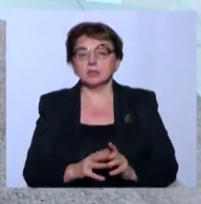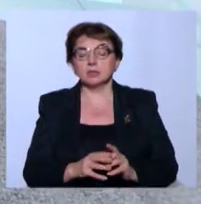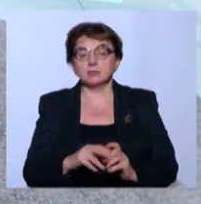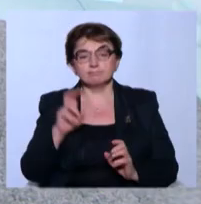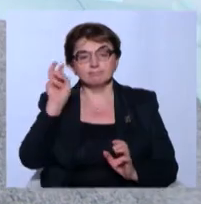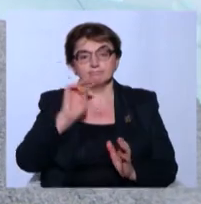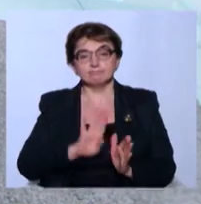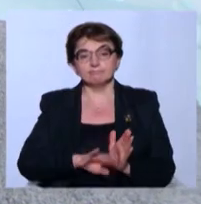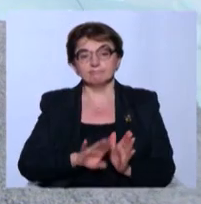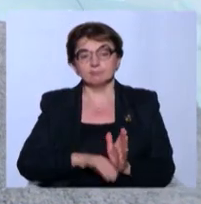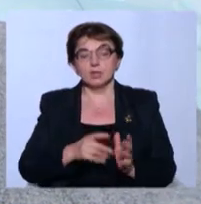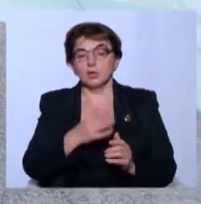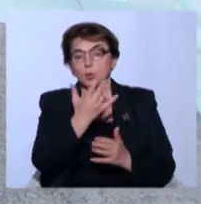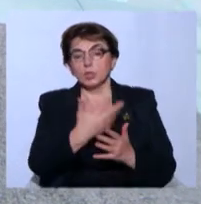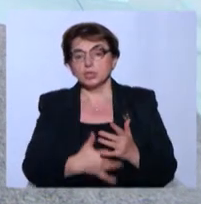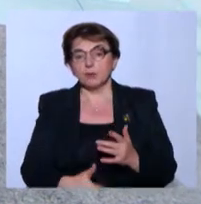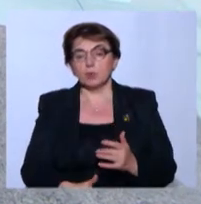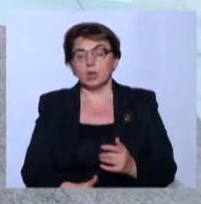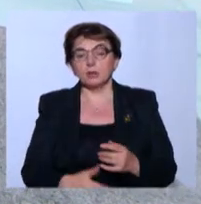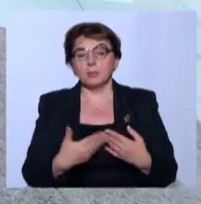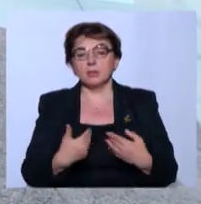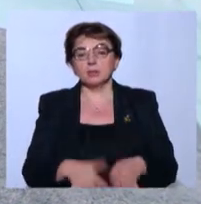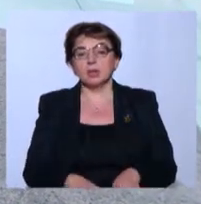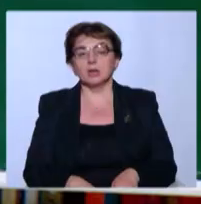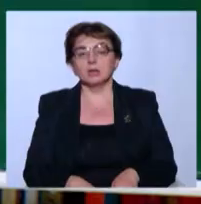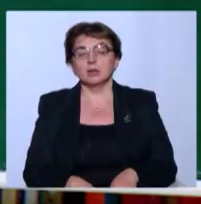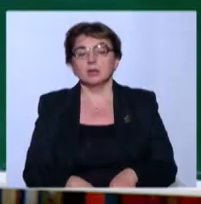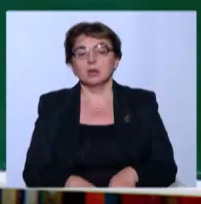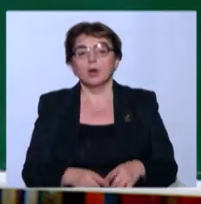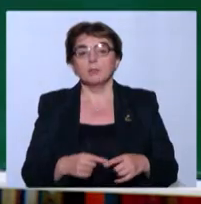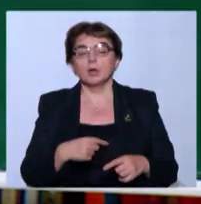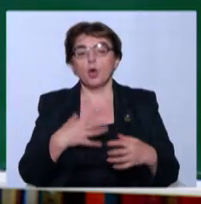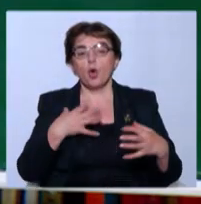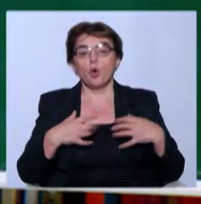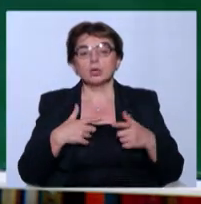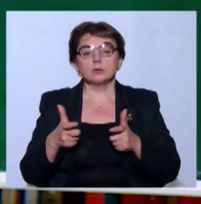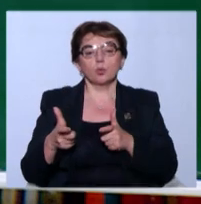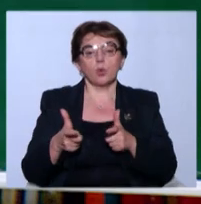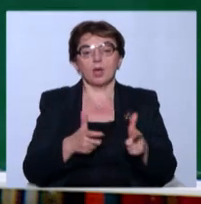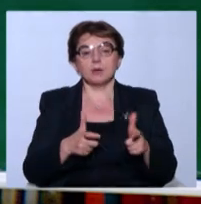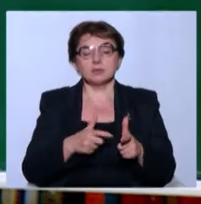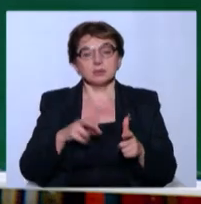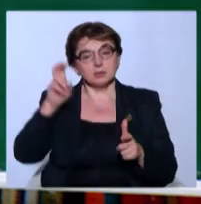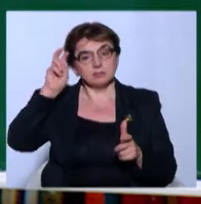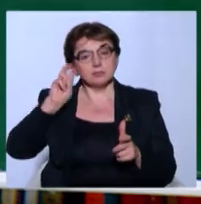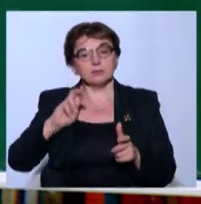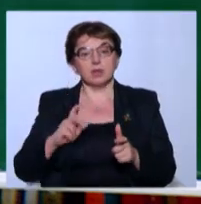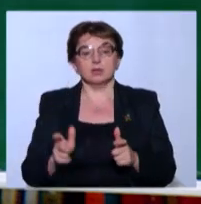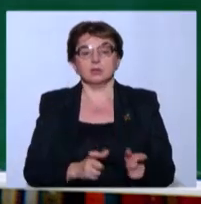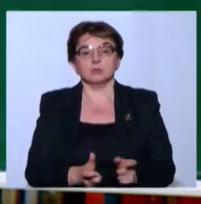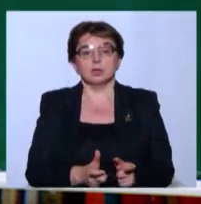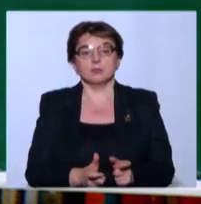ფეკალური მასების ჩამოყალიბება და მეორე ორგანიზმი ემზადება დეფიკაციისათვის.